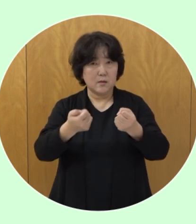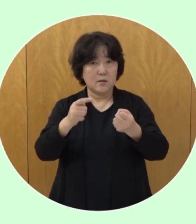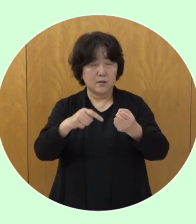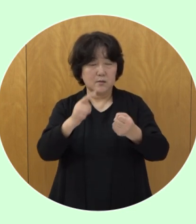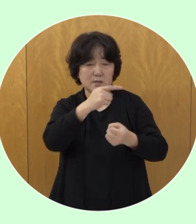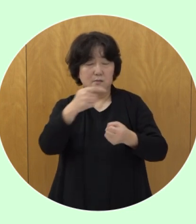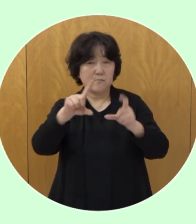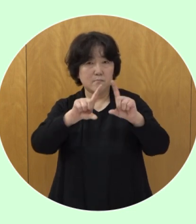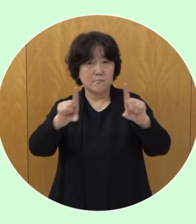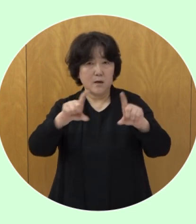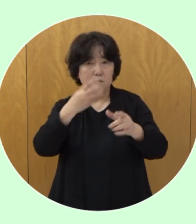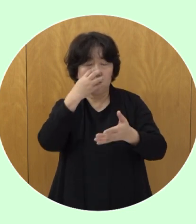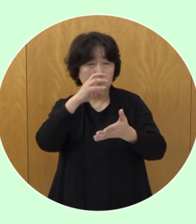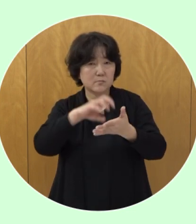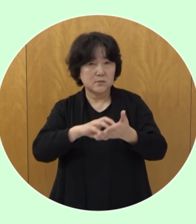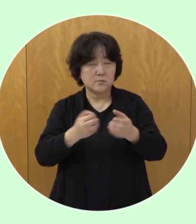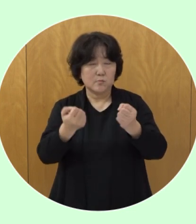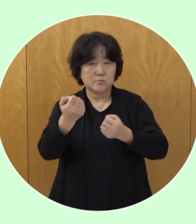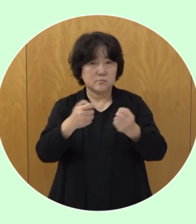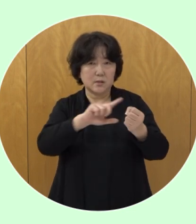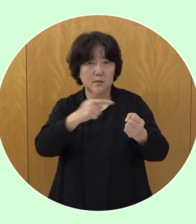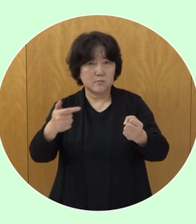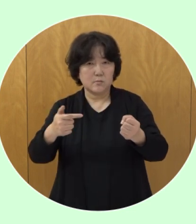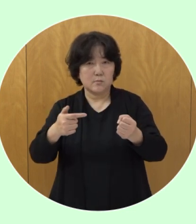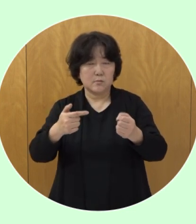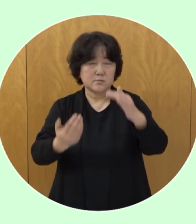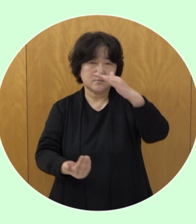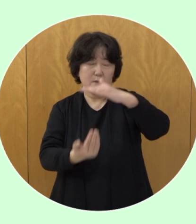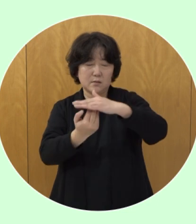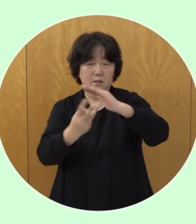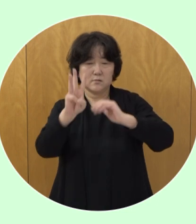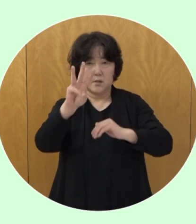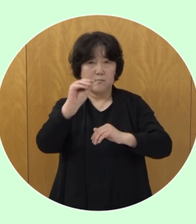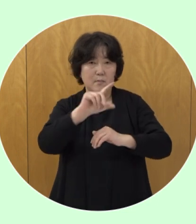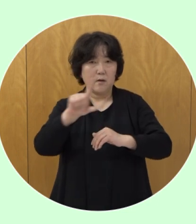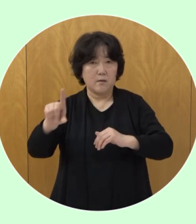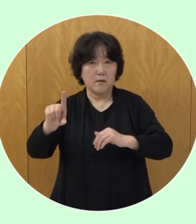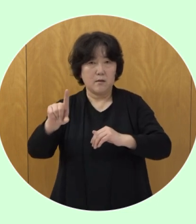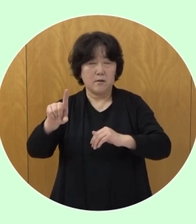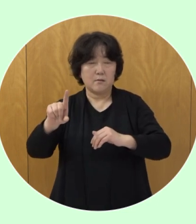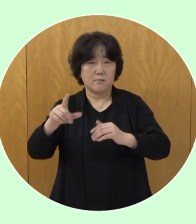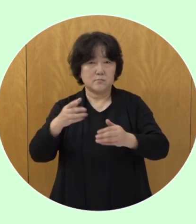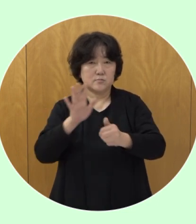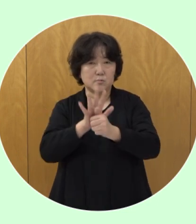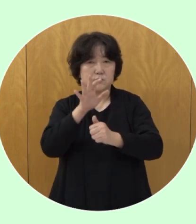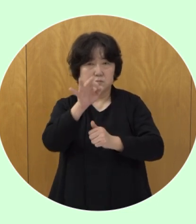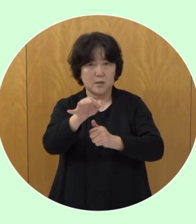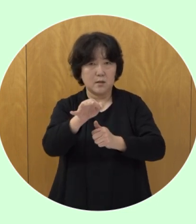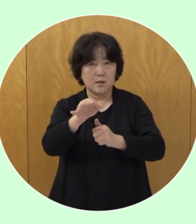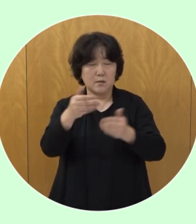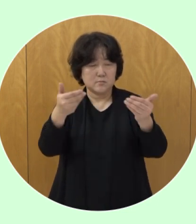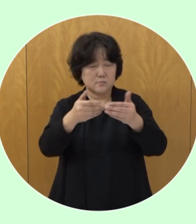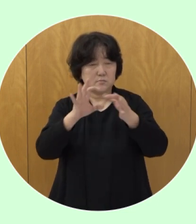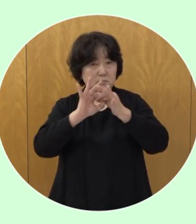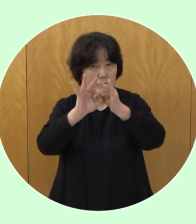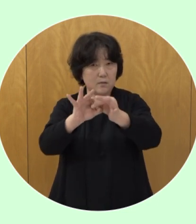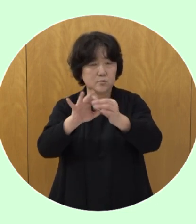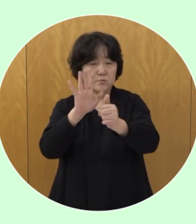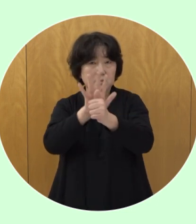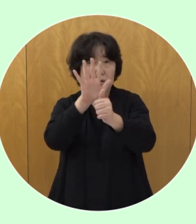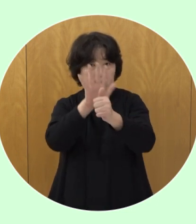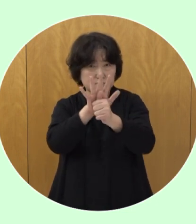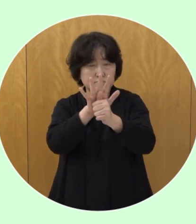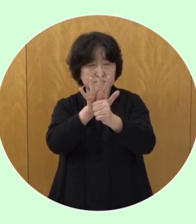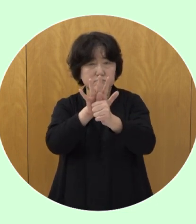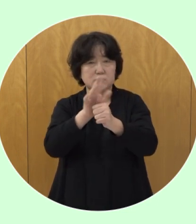し、1台あたり最大3万円を助成することで、事業の継続を支援し、